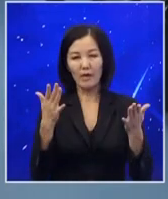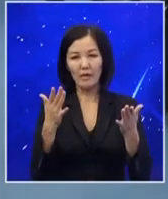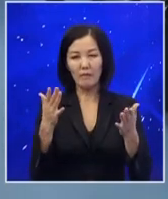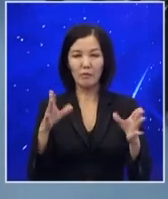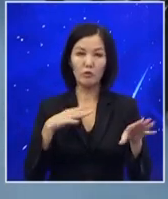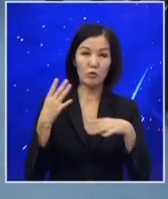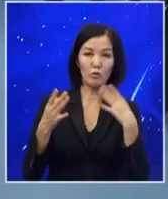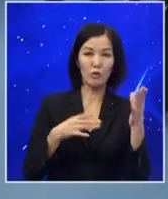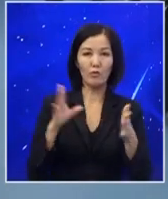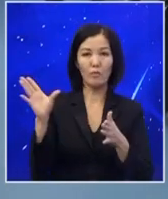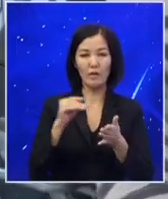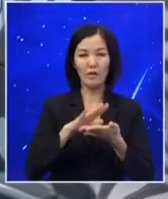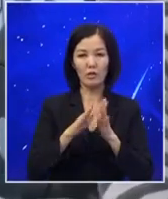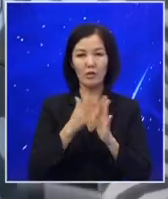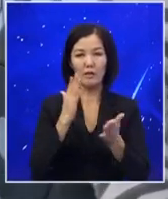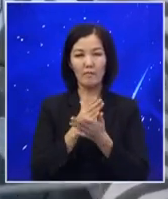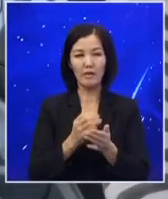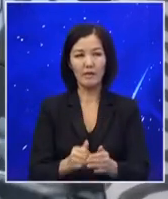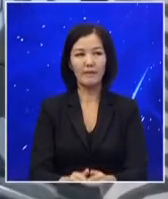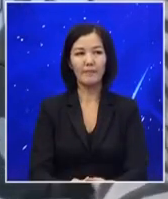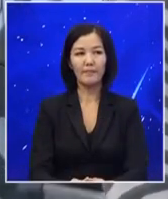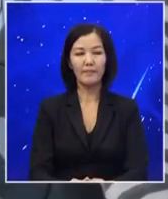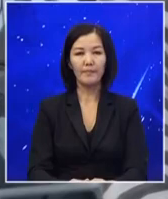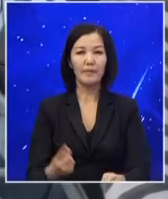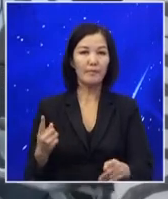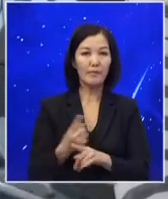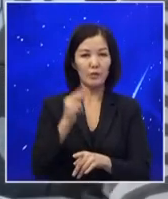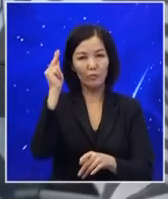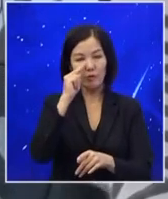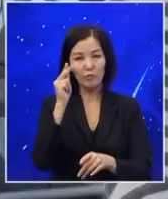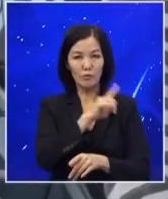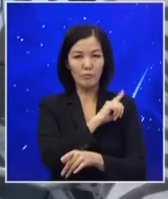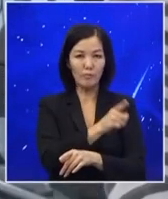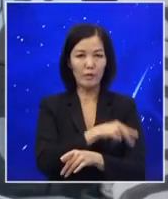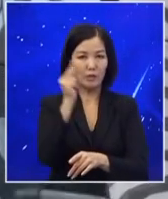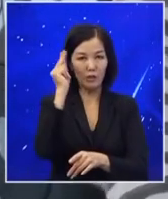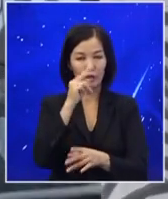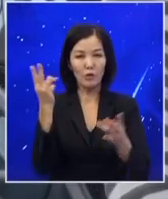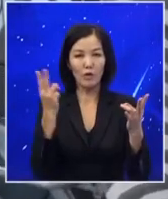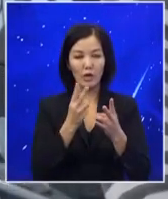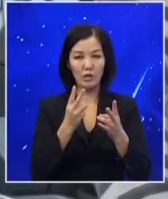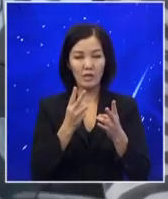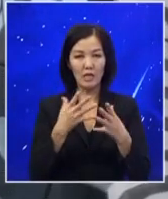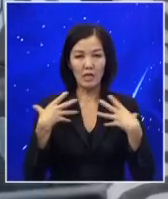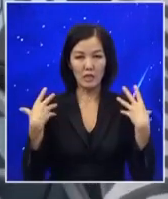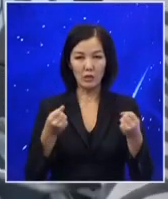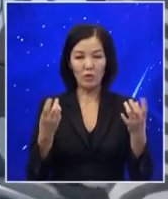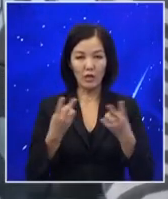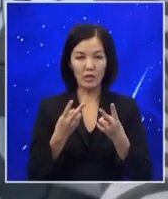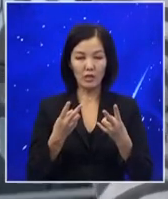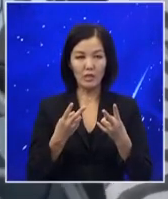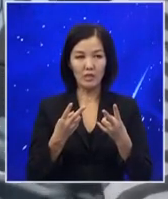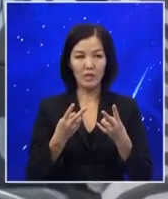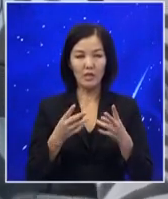да бар мүмкіндік жасалған. Бірінші білім алу үшін бізге мықты денсаулық қажет. Және біз осы